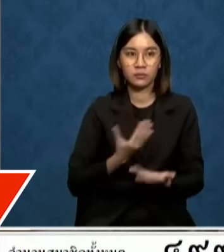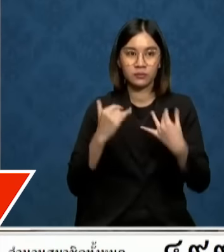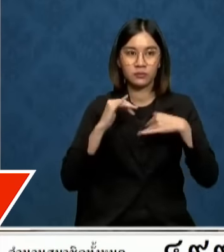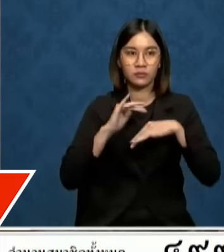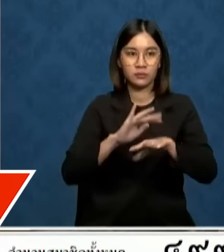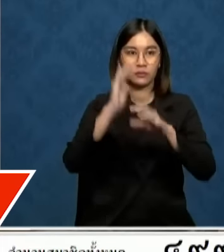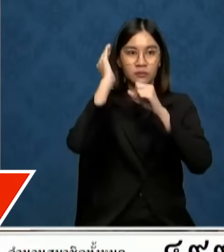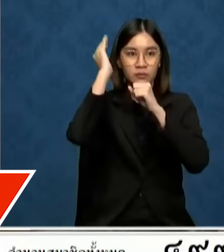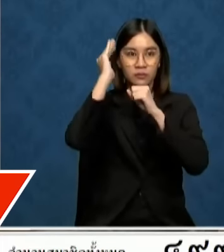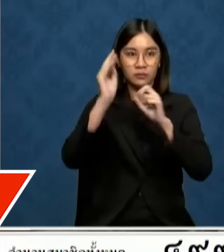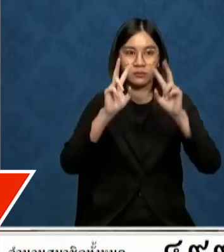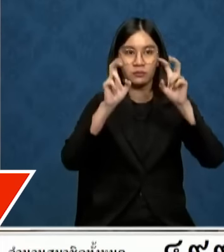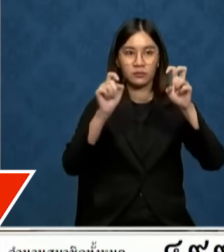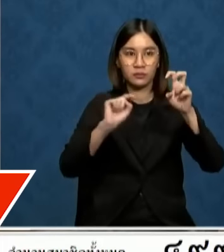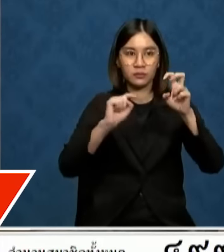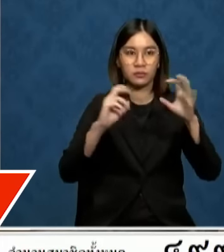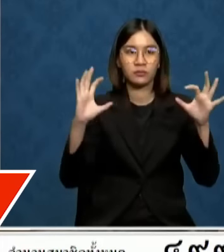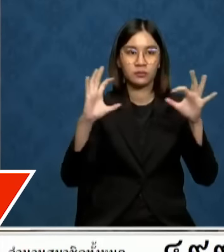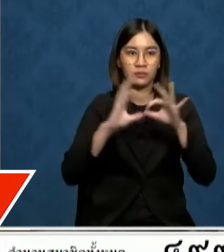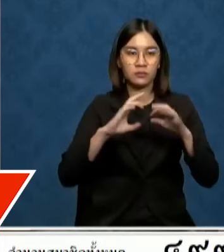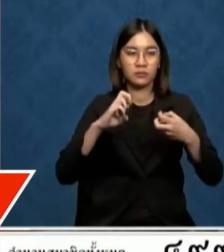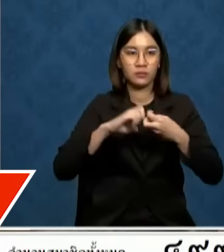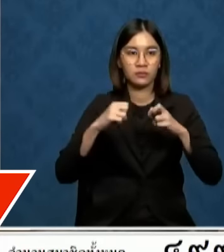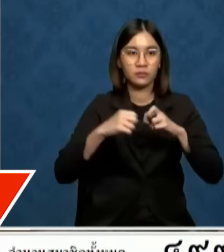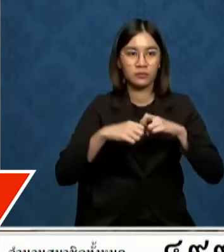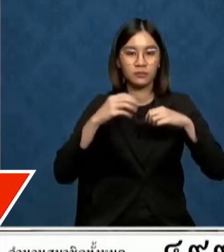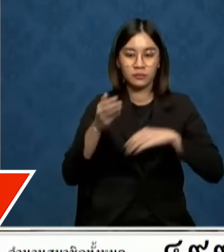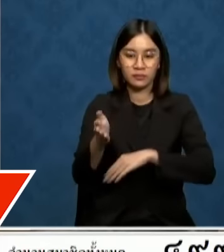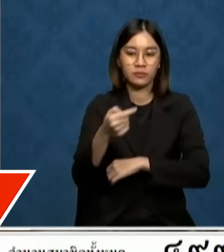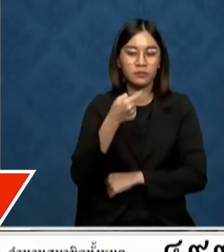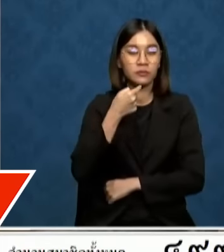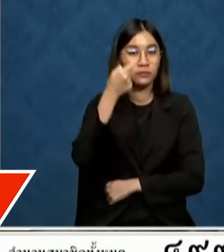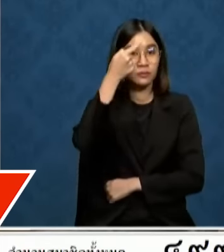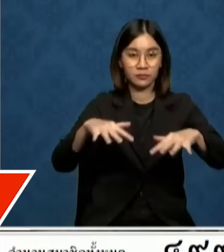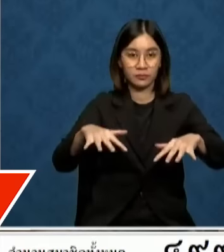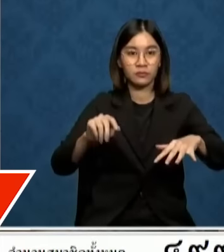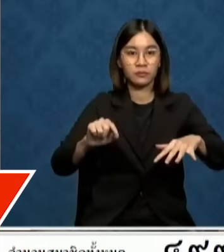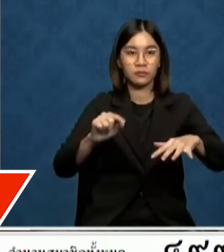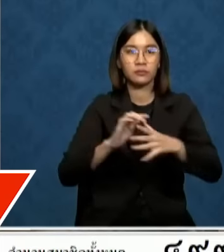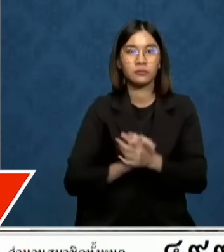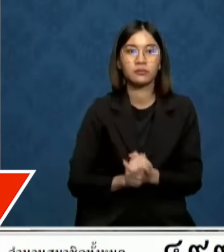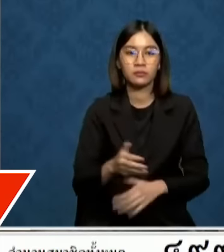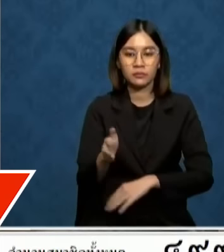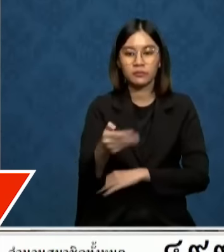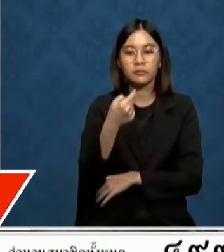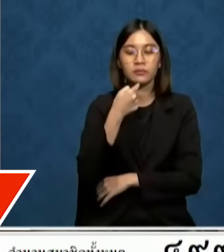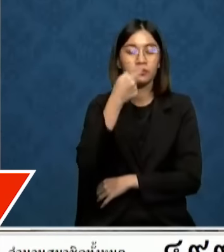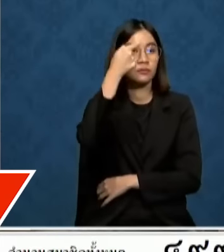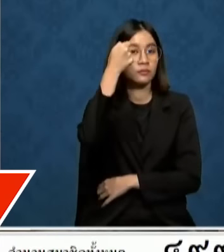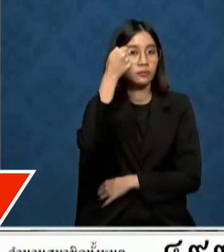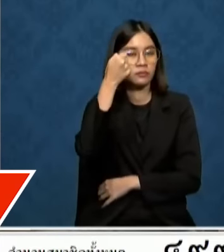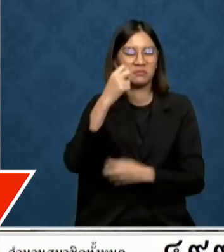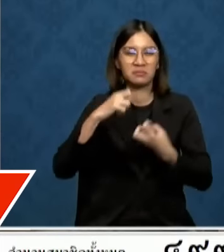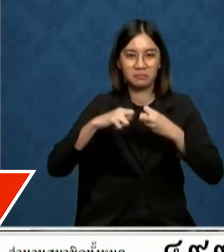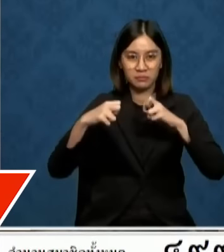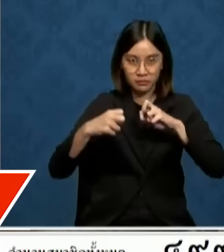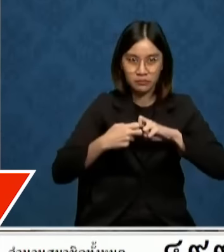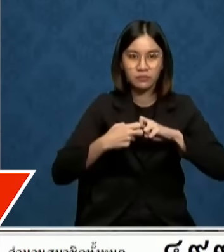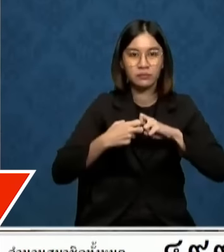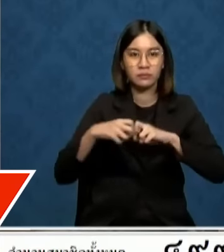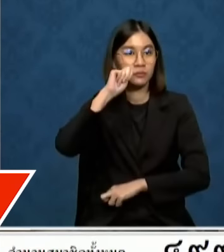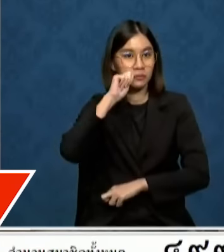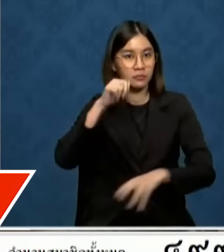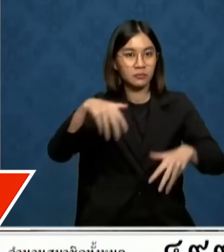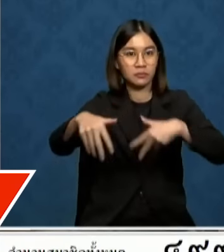อธิบายยัติเกี่ยวกับปัญหาการแพร่ระบาดปลาหมอคางดำปลาหมอคางดำเป็นภัยคุกคามสัตว์น้ำ